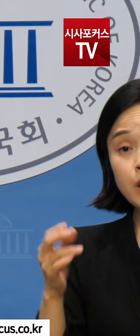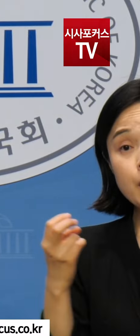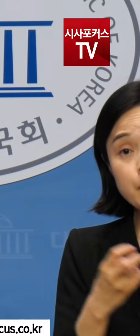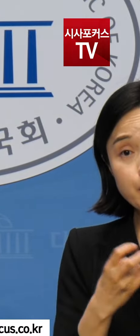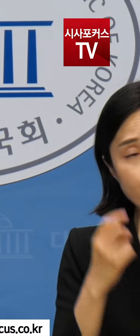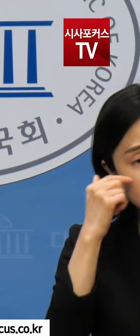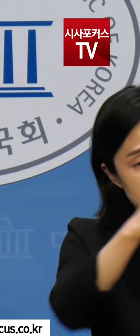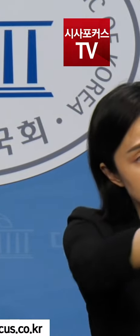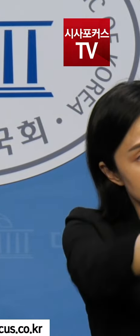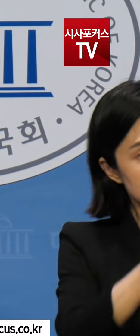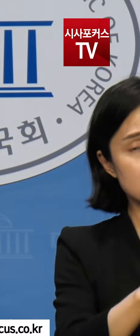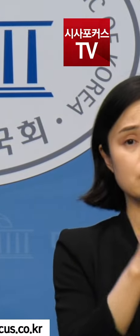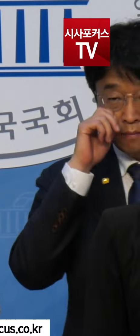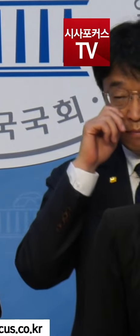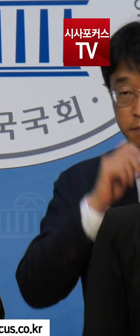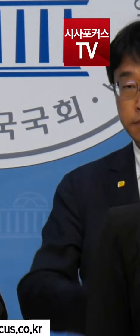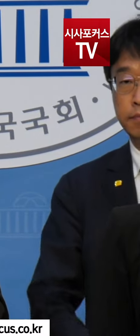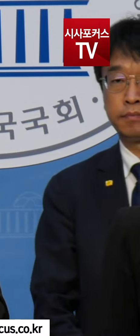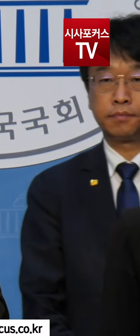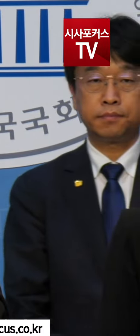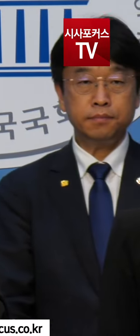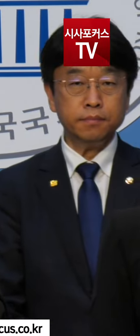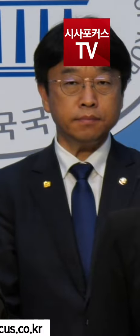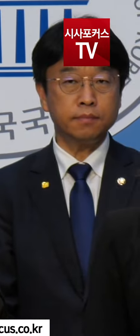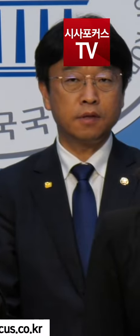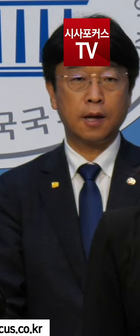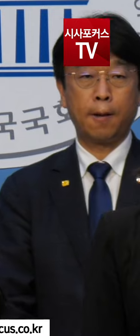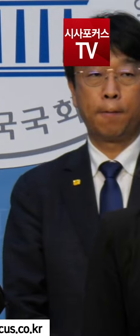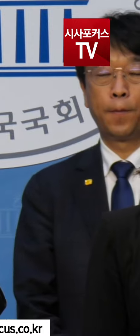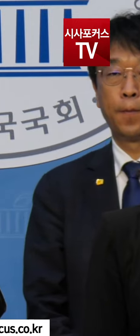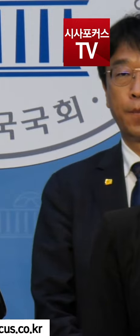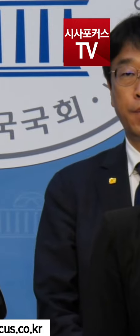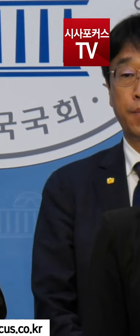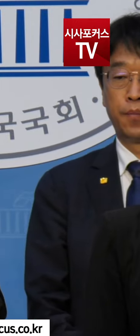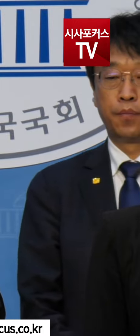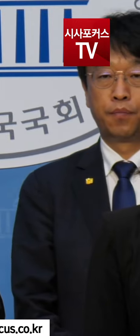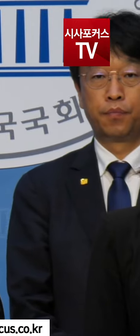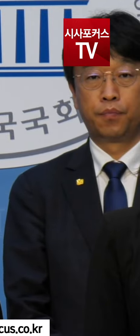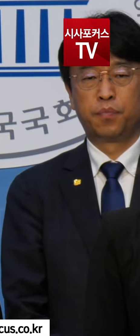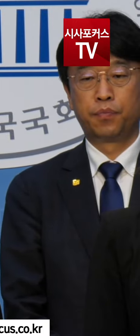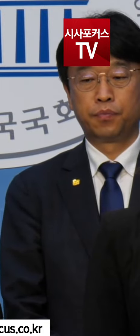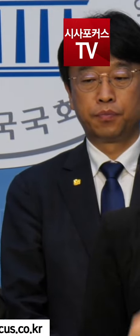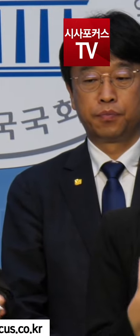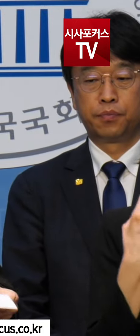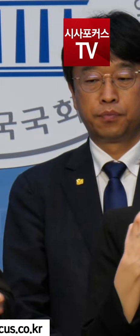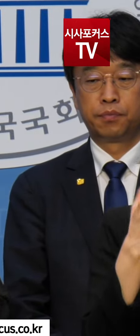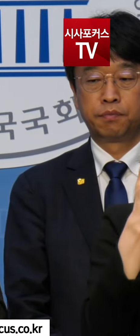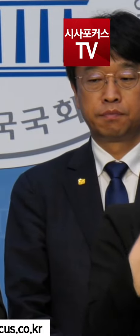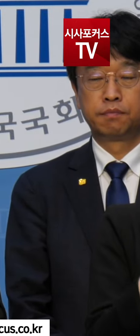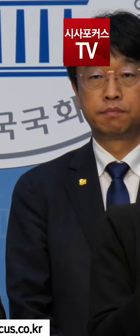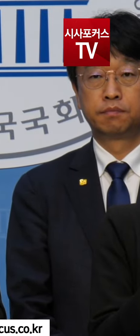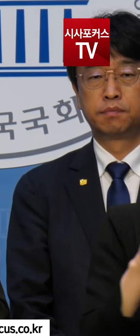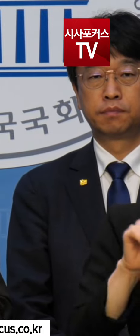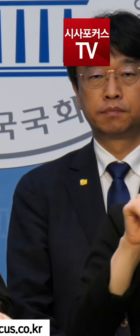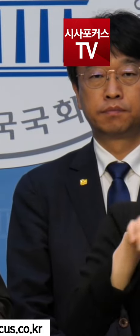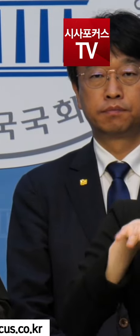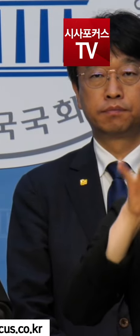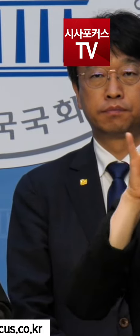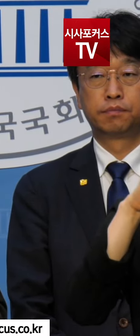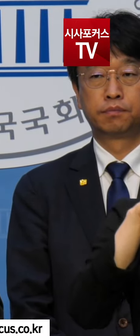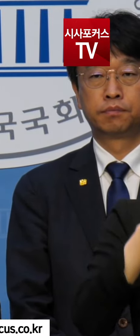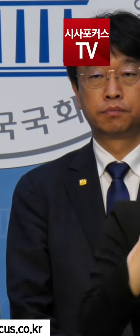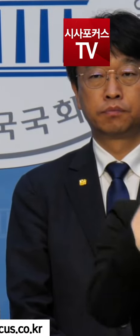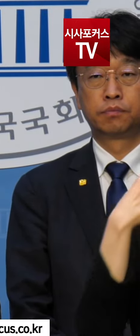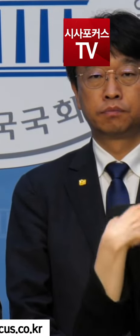제시해 주셨으면 감사하겠습니다. 올해 초 그리고 작년 말에 정부가 이렇게